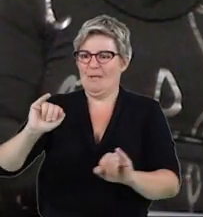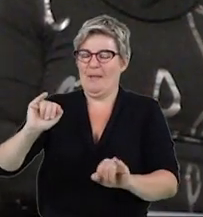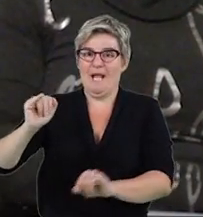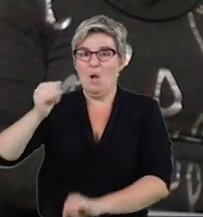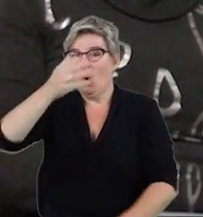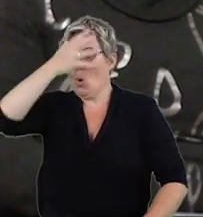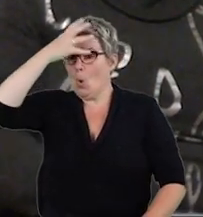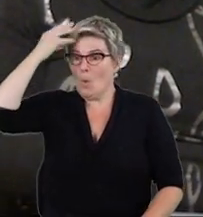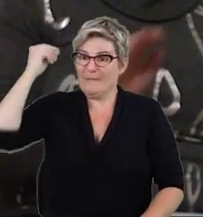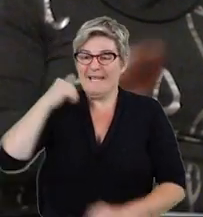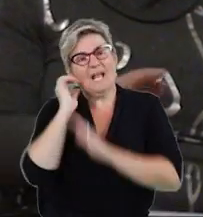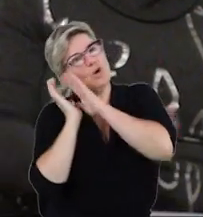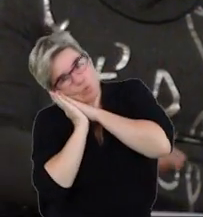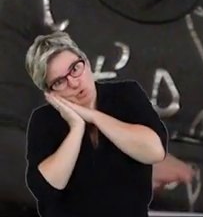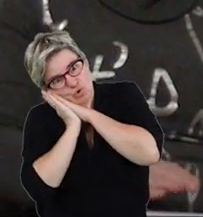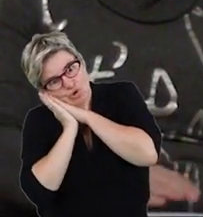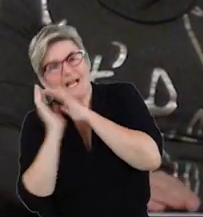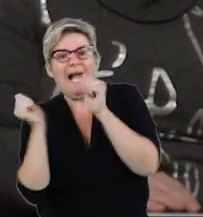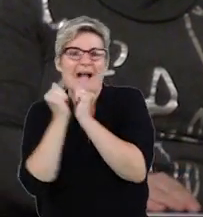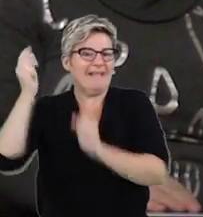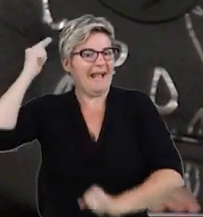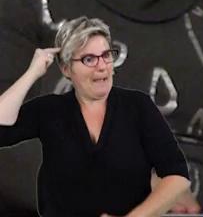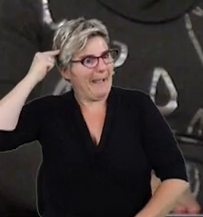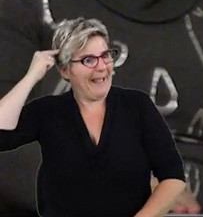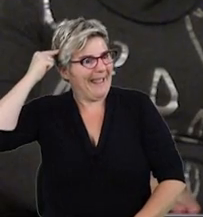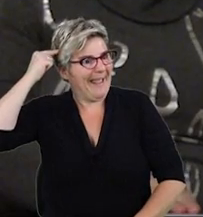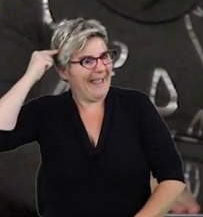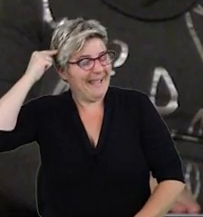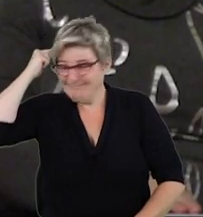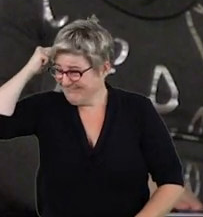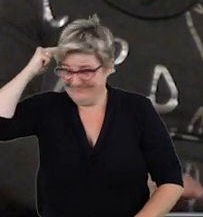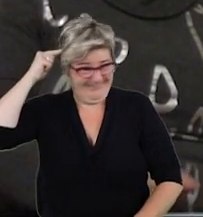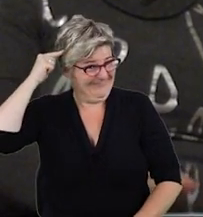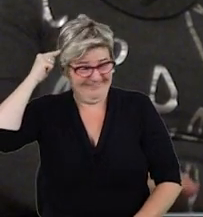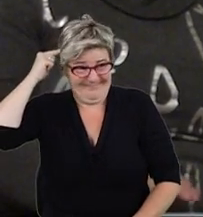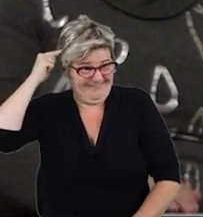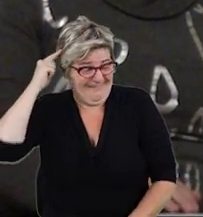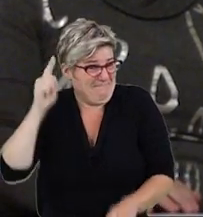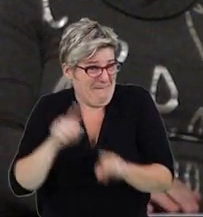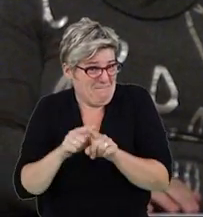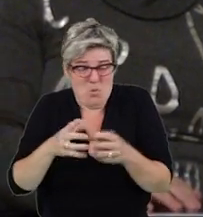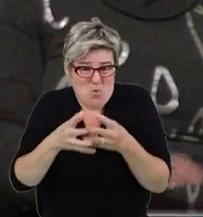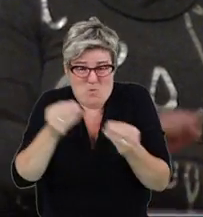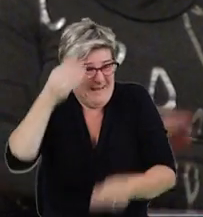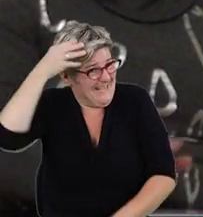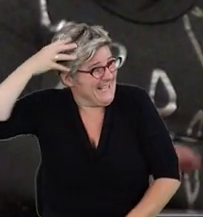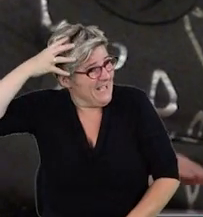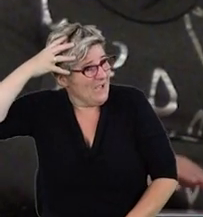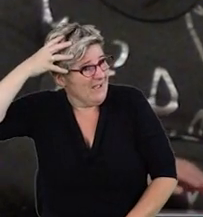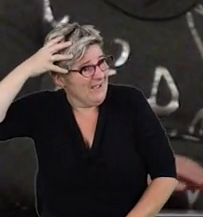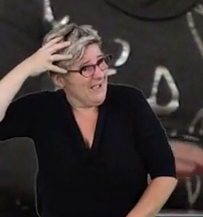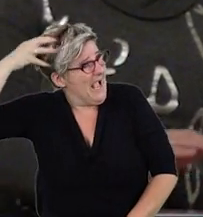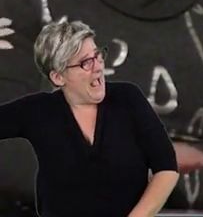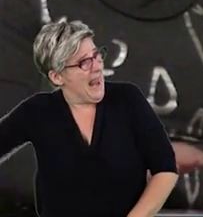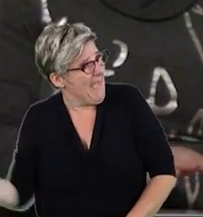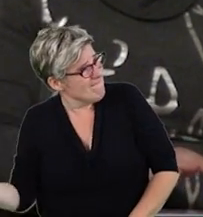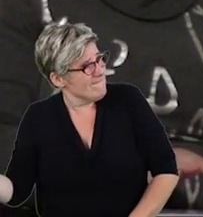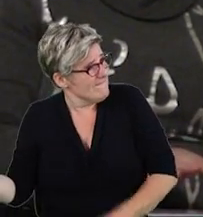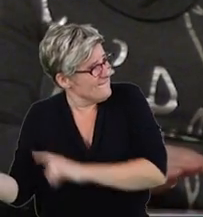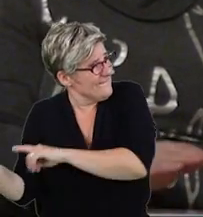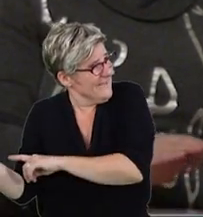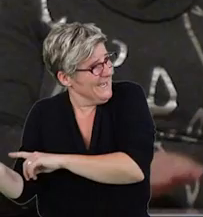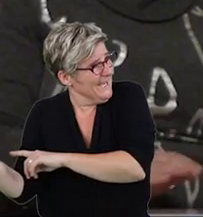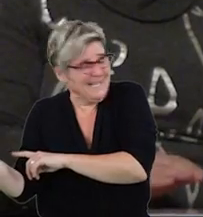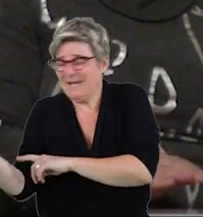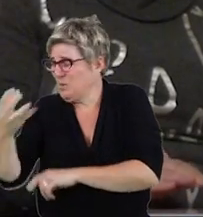l'oubliait même quand elle allait se coucher avec son appareil. Tellement, c'était, oui, parfois elle prenait